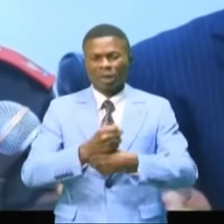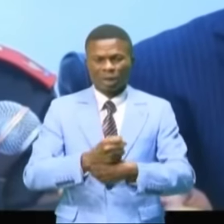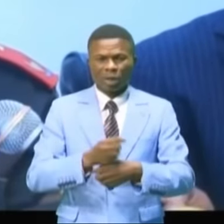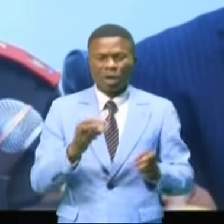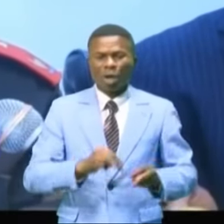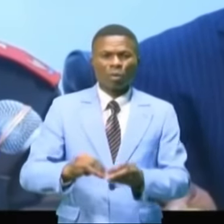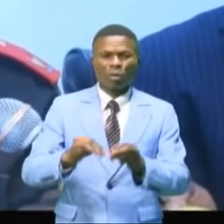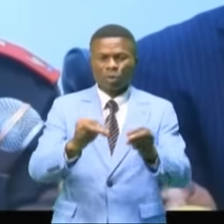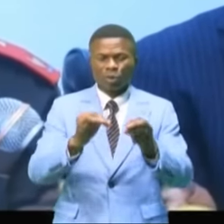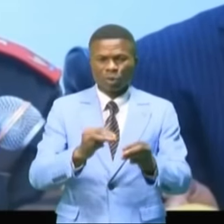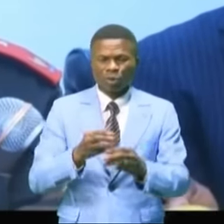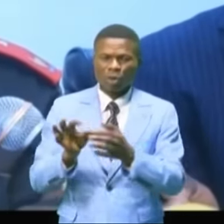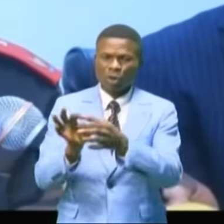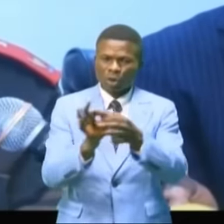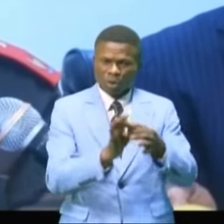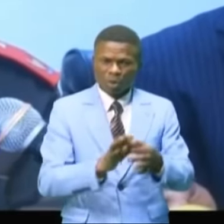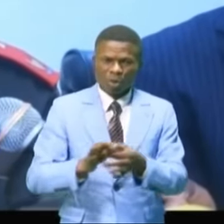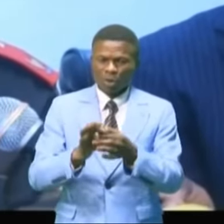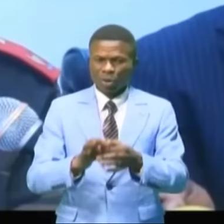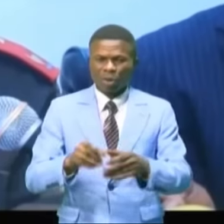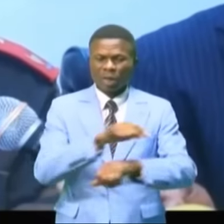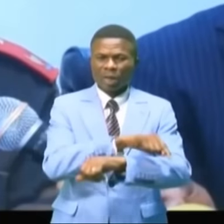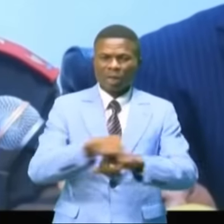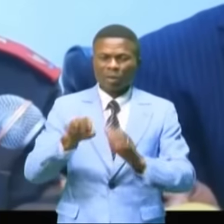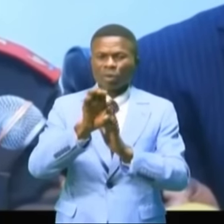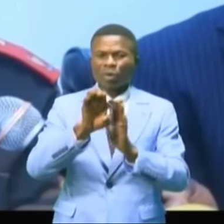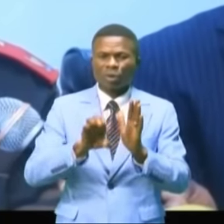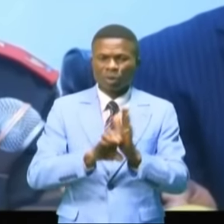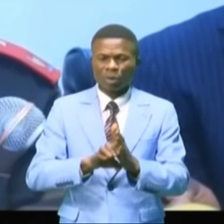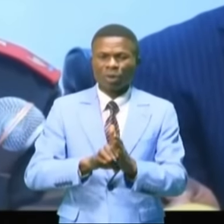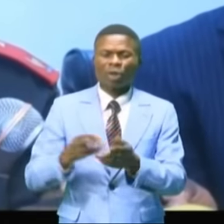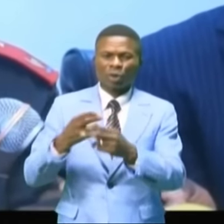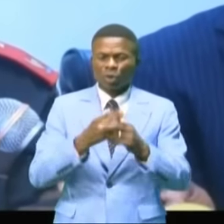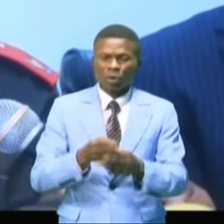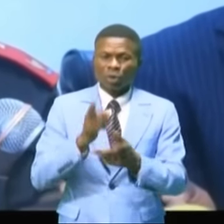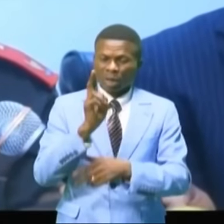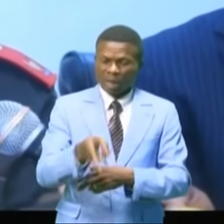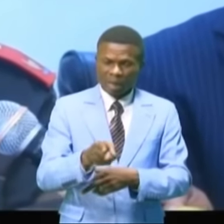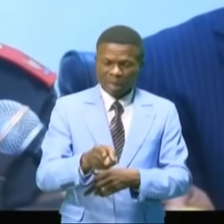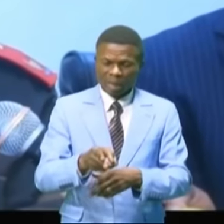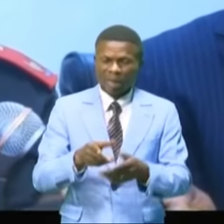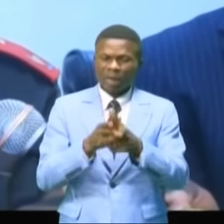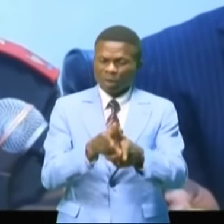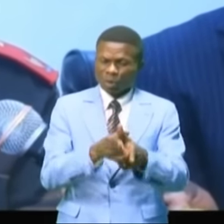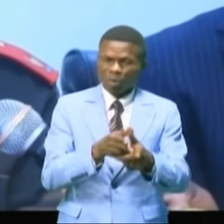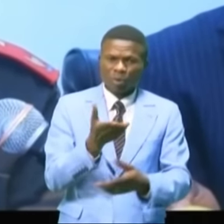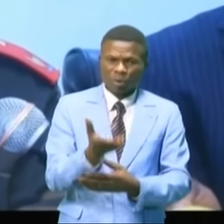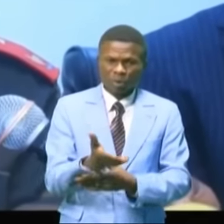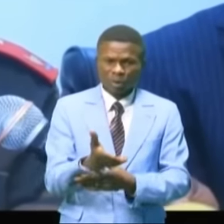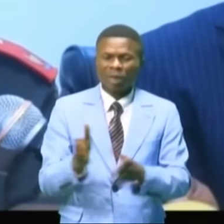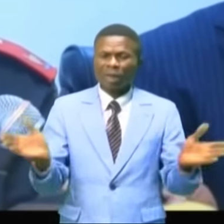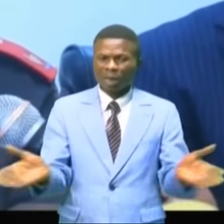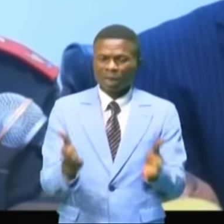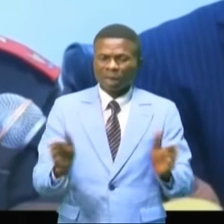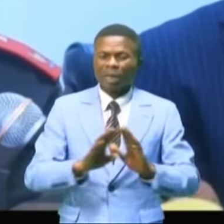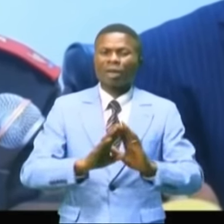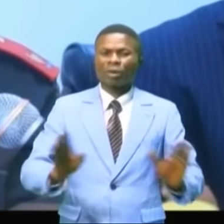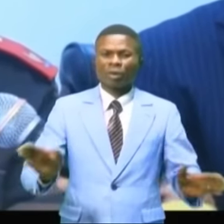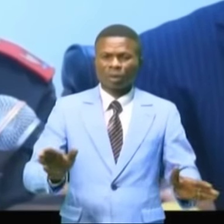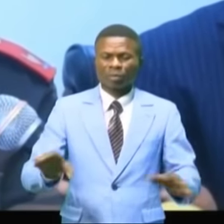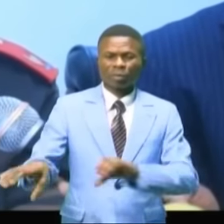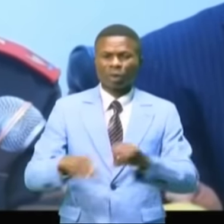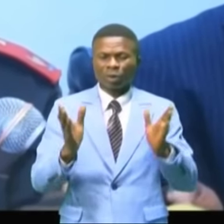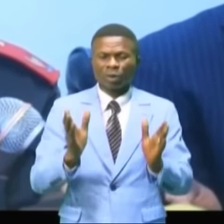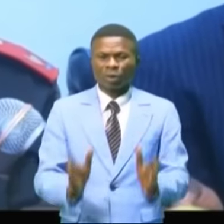mécanisme de coordination institutionnelle pour le contrôle des armes légères et des petits calibres calibre, renforcer la capacité des